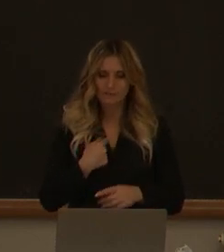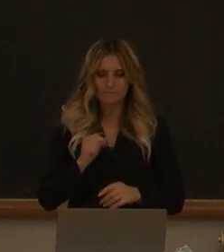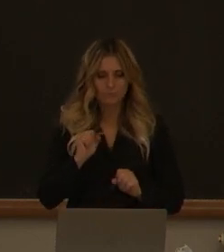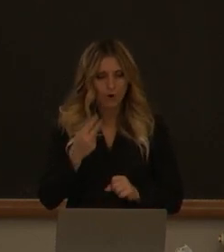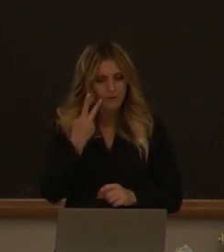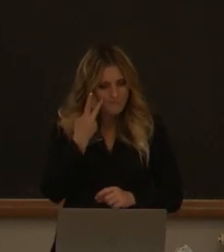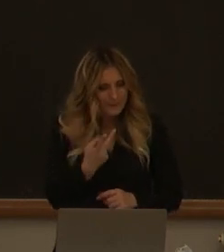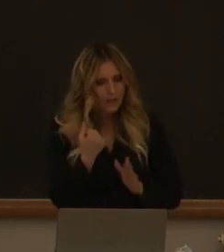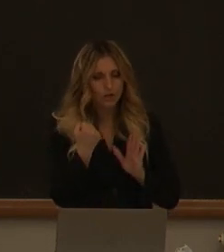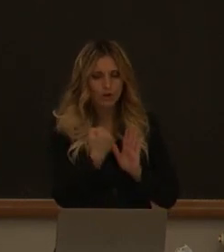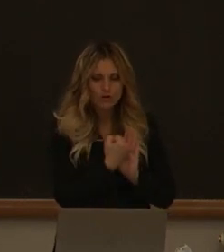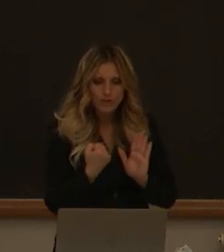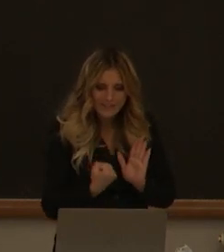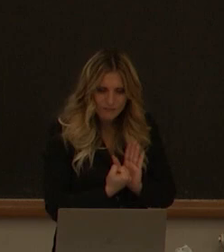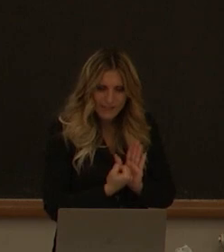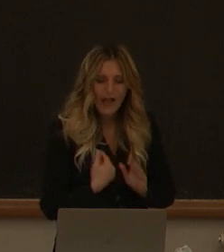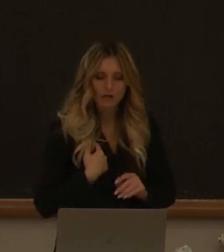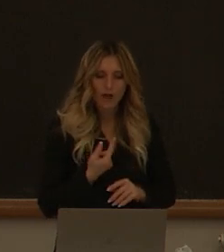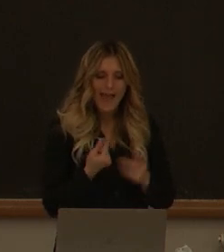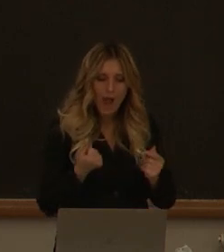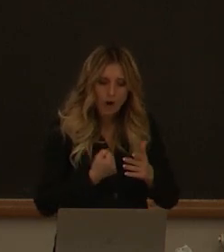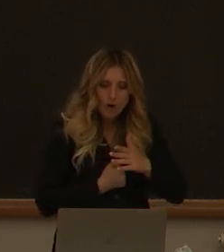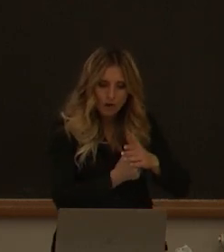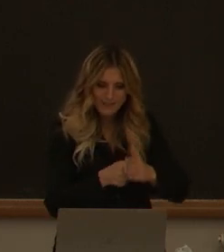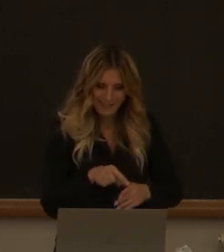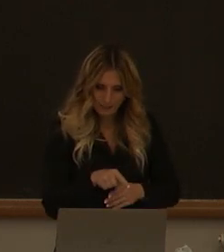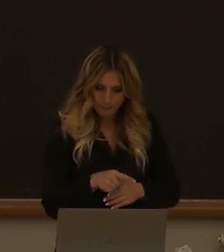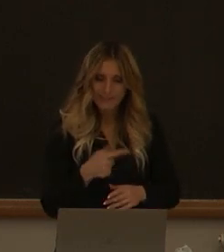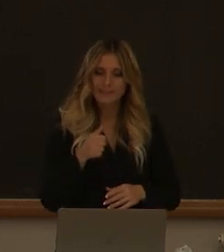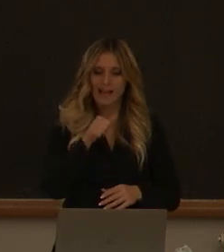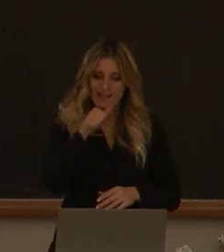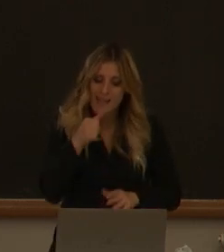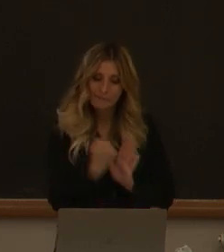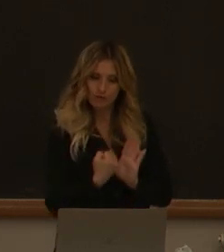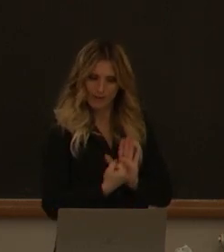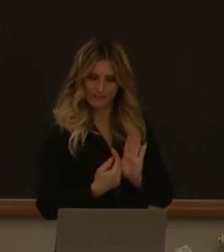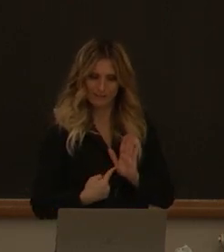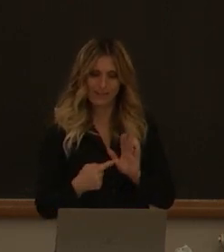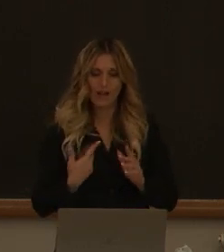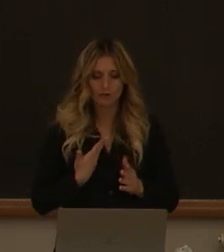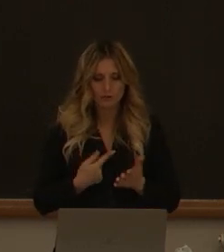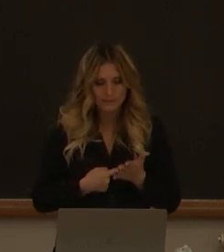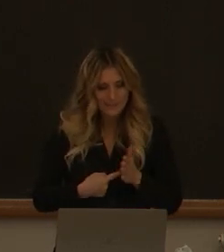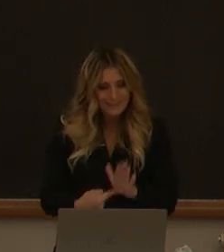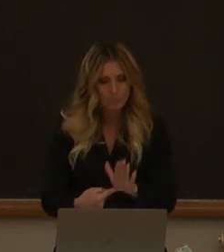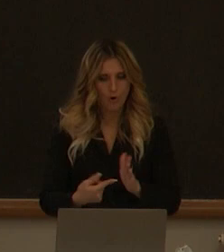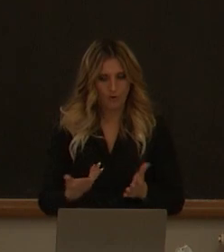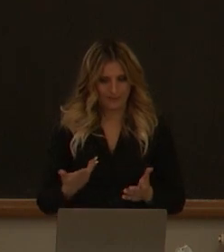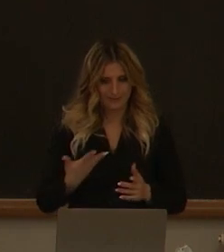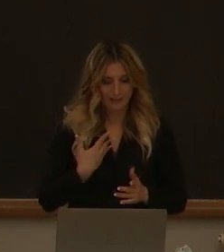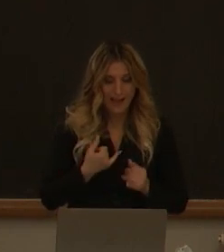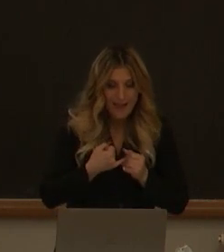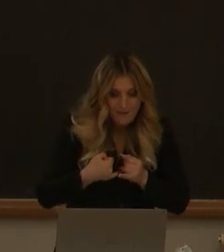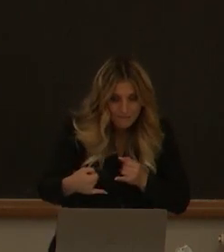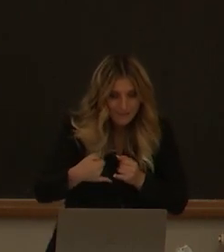identificare e certificare questa sostenibilità anche in termini di evitare appunto gli sprechi di filiera e di